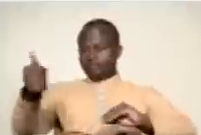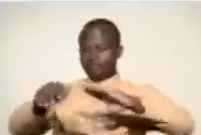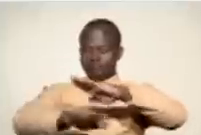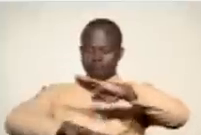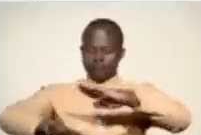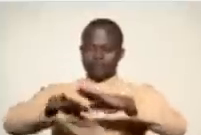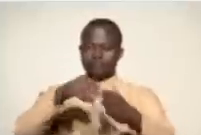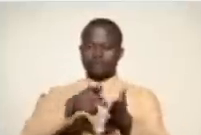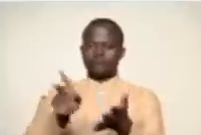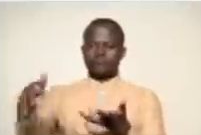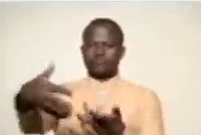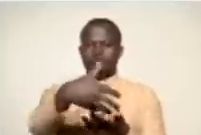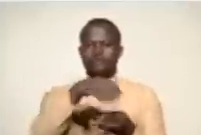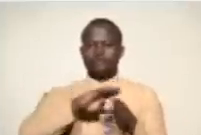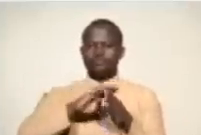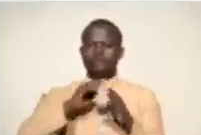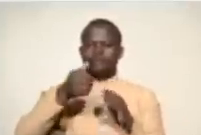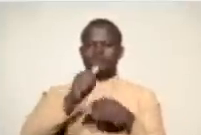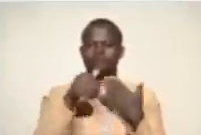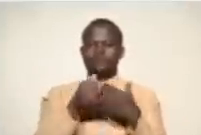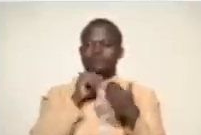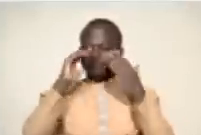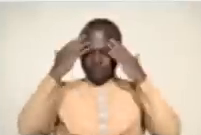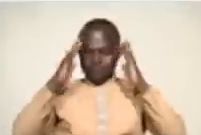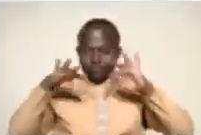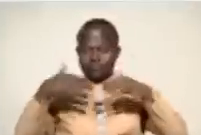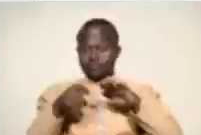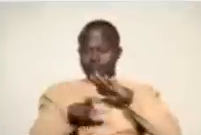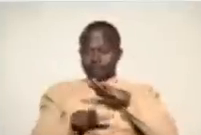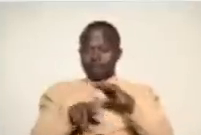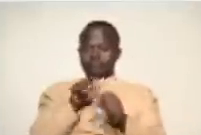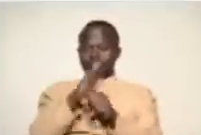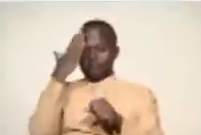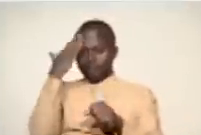kwarangira rora mari yabo sizo kumva ari kibi hasi cyane kuko